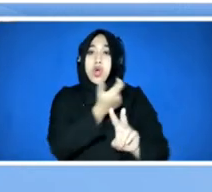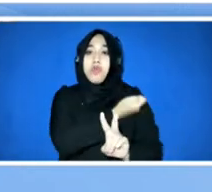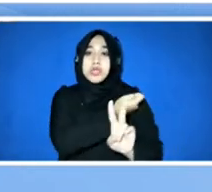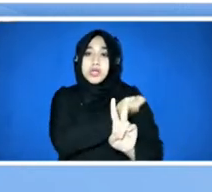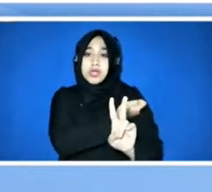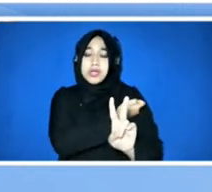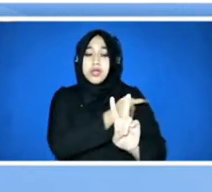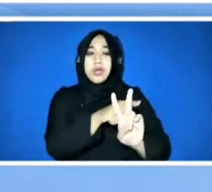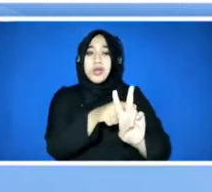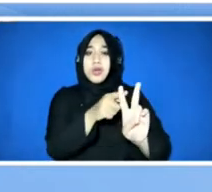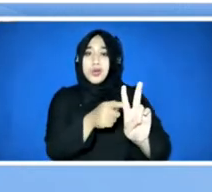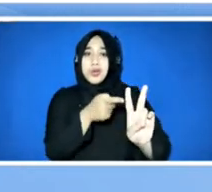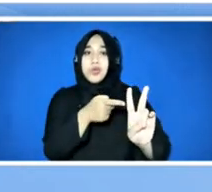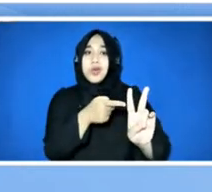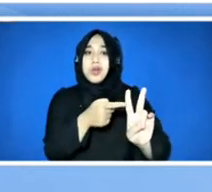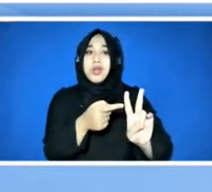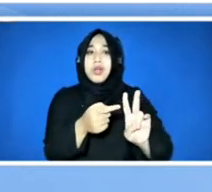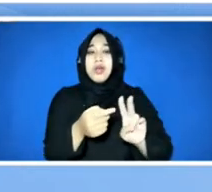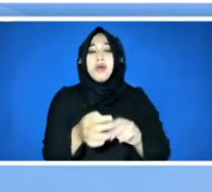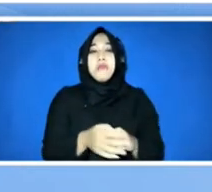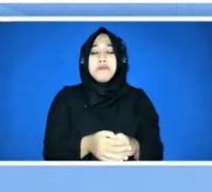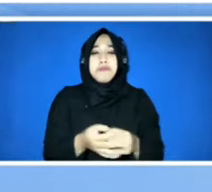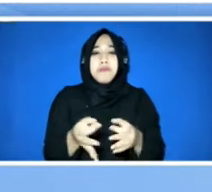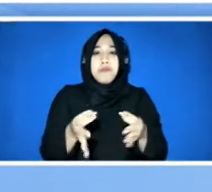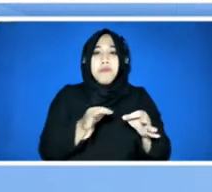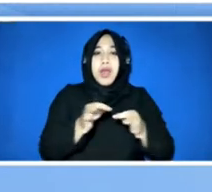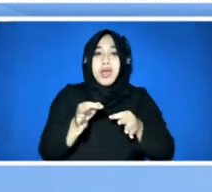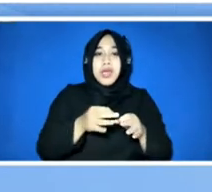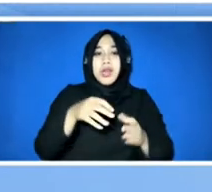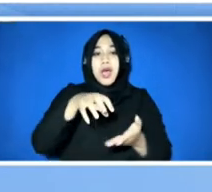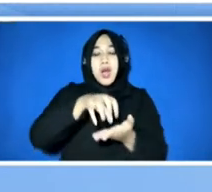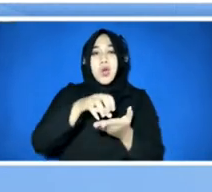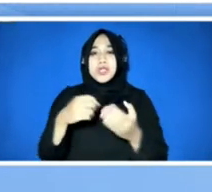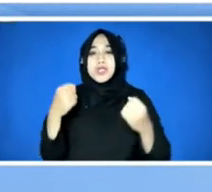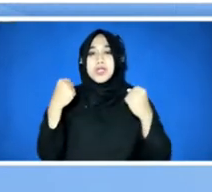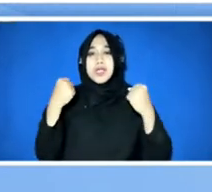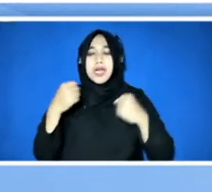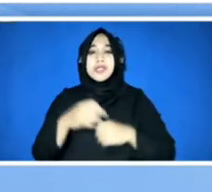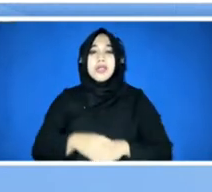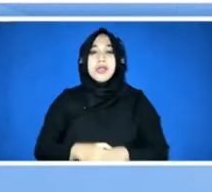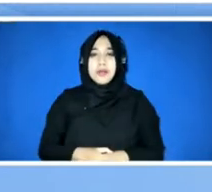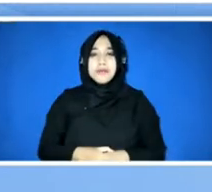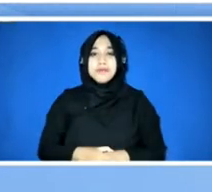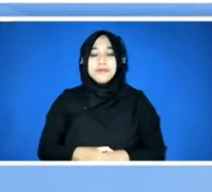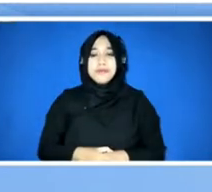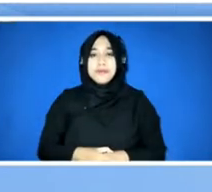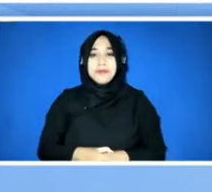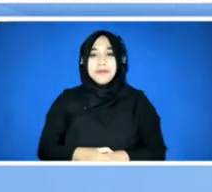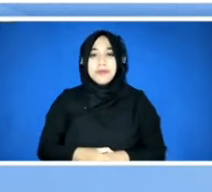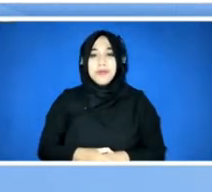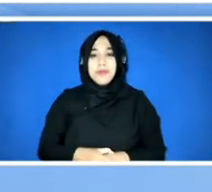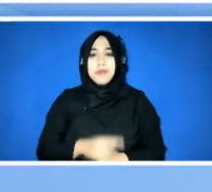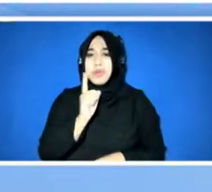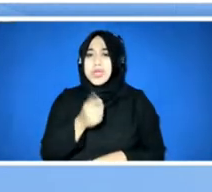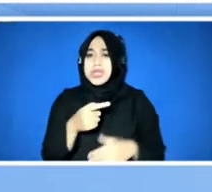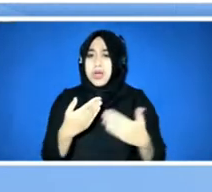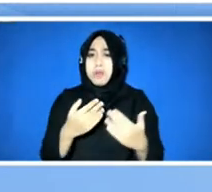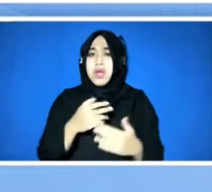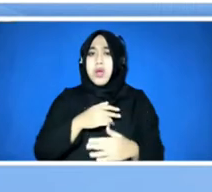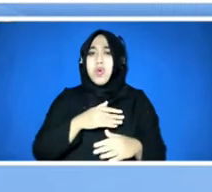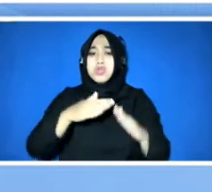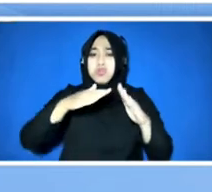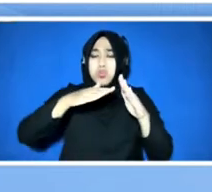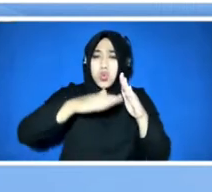menempati top priority dalam hal alokasi tenaga kesehatan kita. Nah, kemudian ya tentunya kita harus meminimalisir